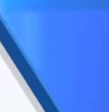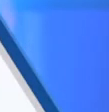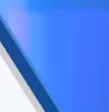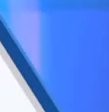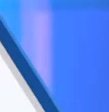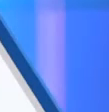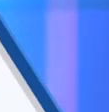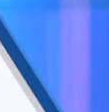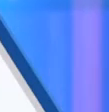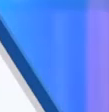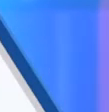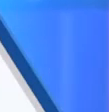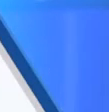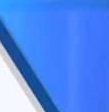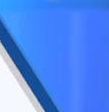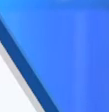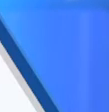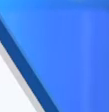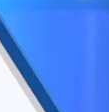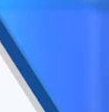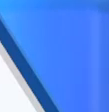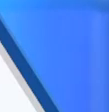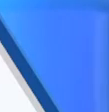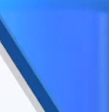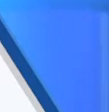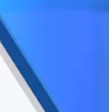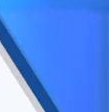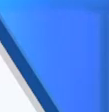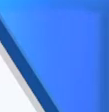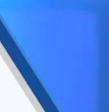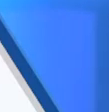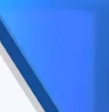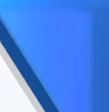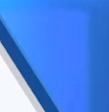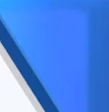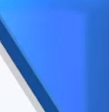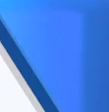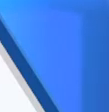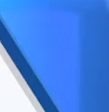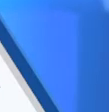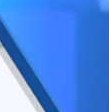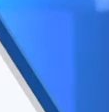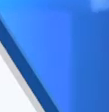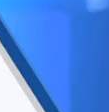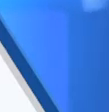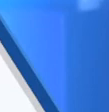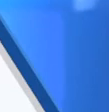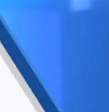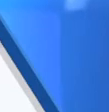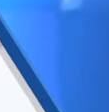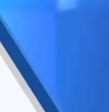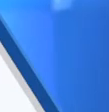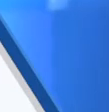mu muryango bikomeje bikitabwaho twagira imiryango myiza ibanye neza murakoze.